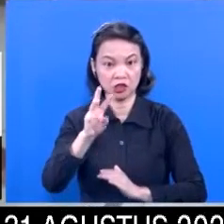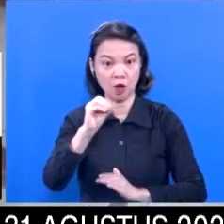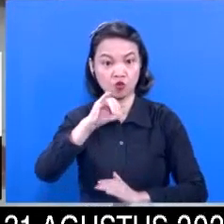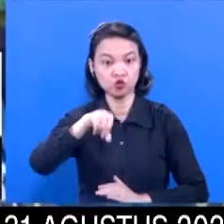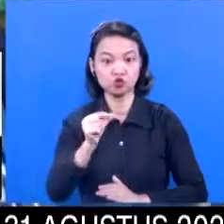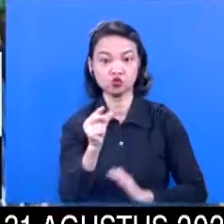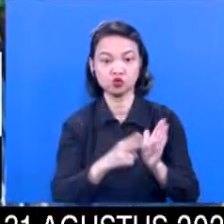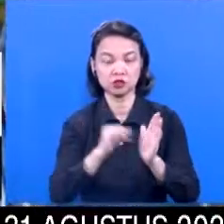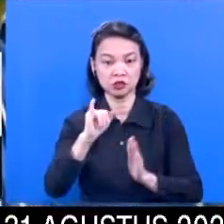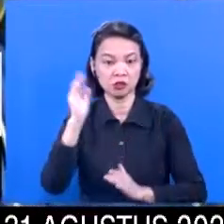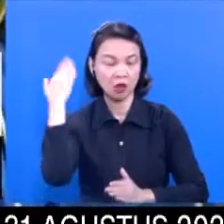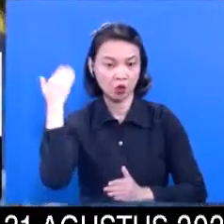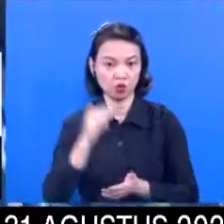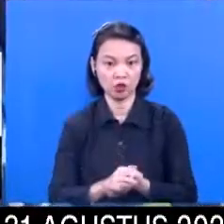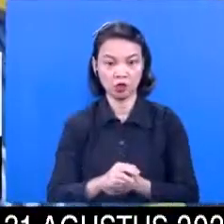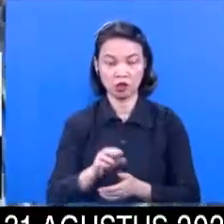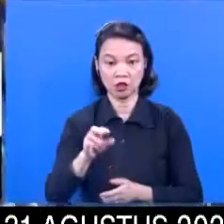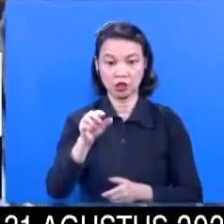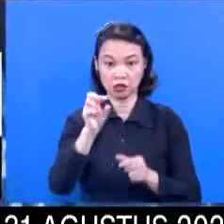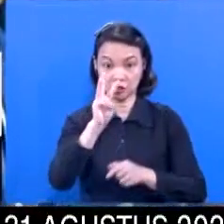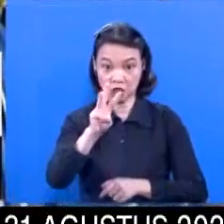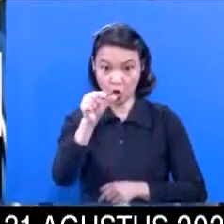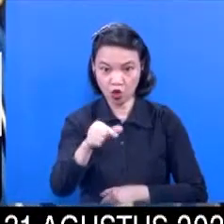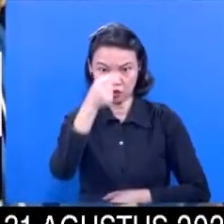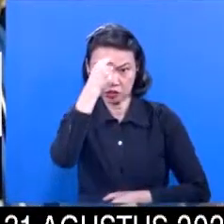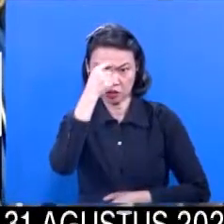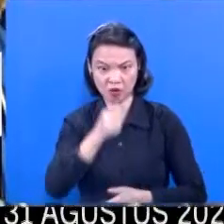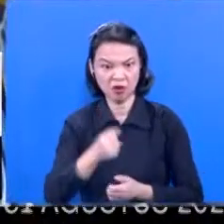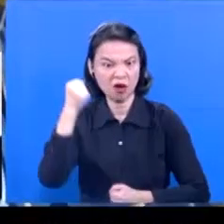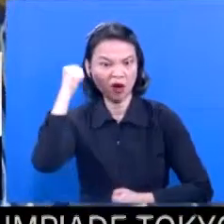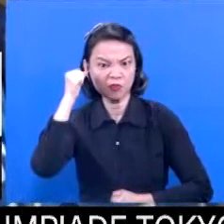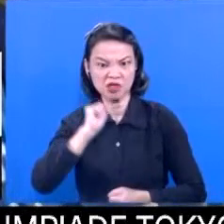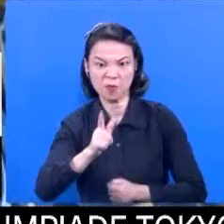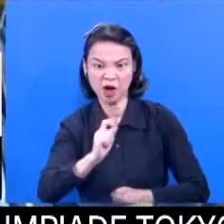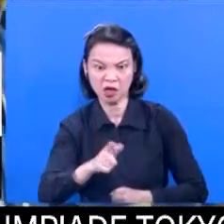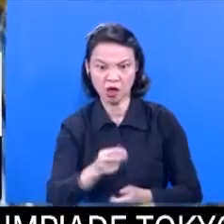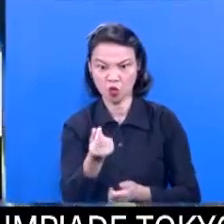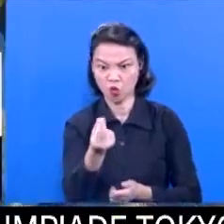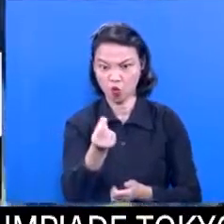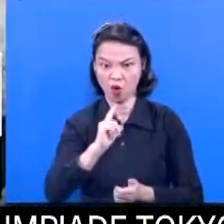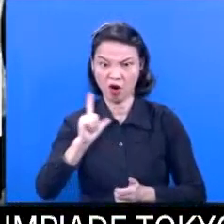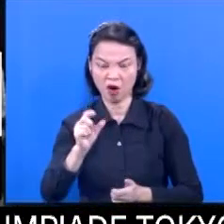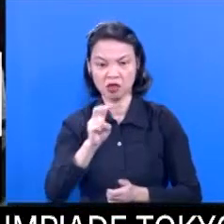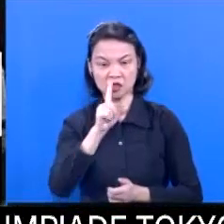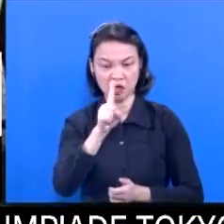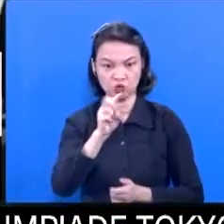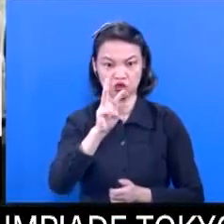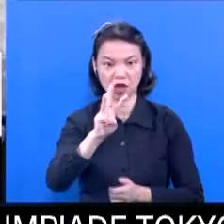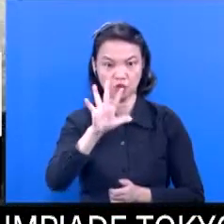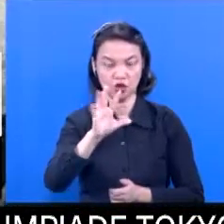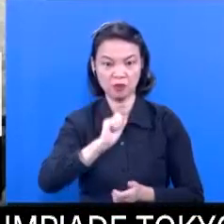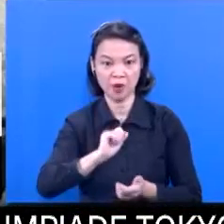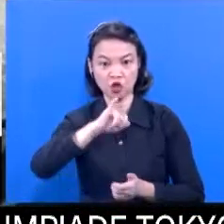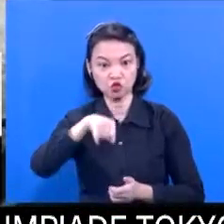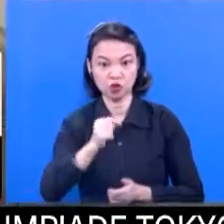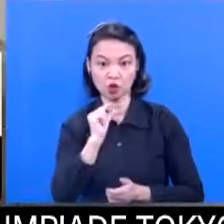lalu itu berawal dari para tersangka yang tidak bisa mengembalikan uang 146 juta rupiah milik korban yang dipakai